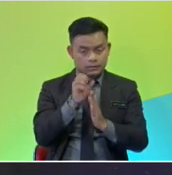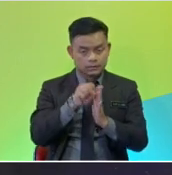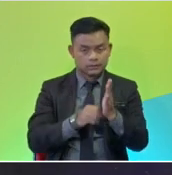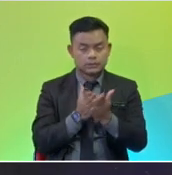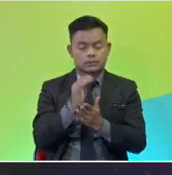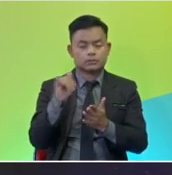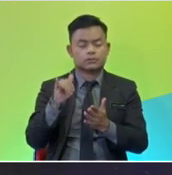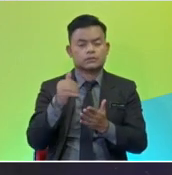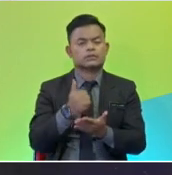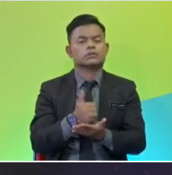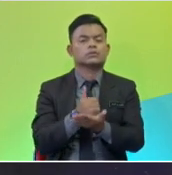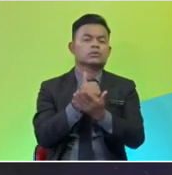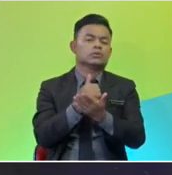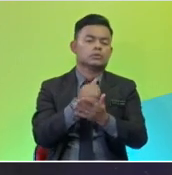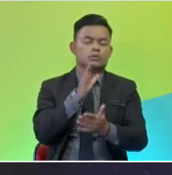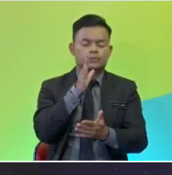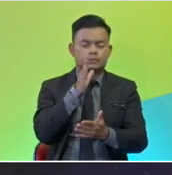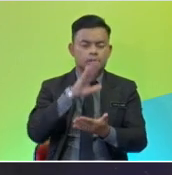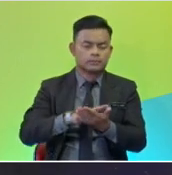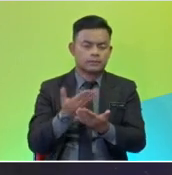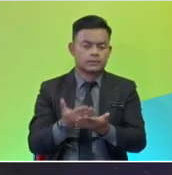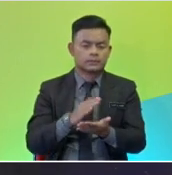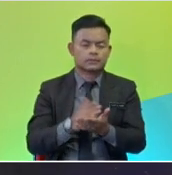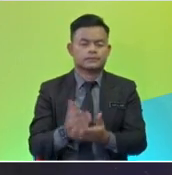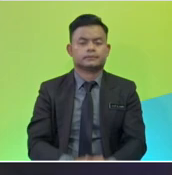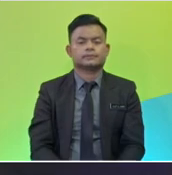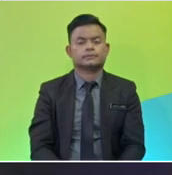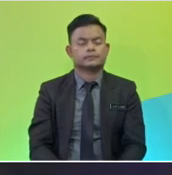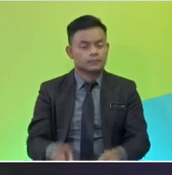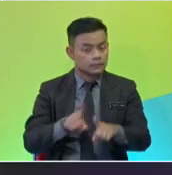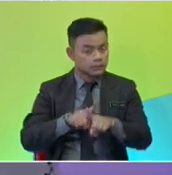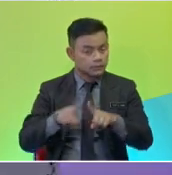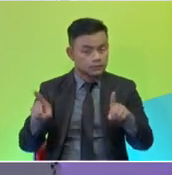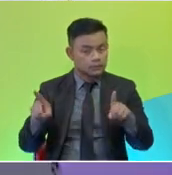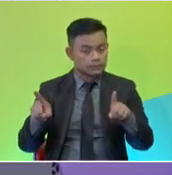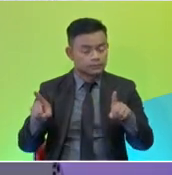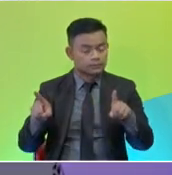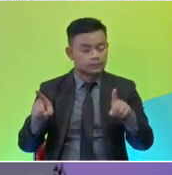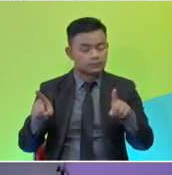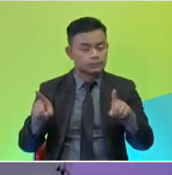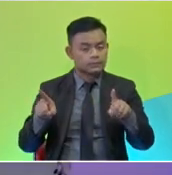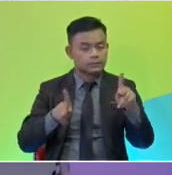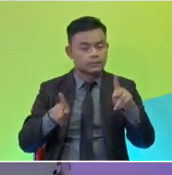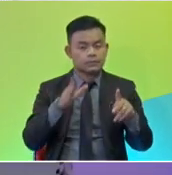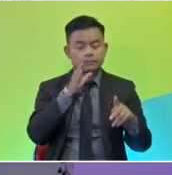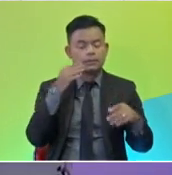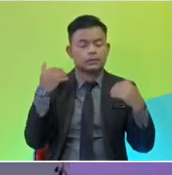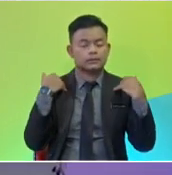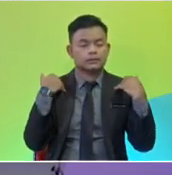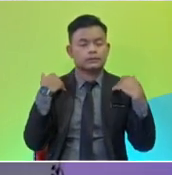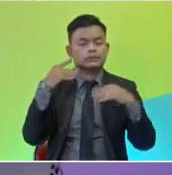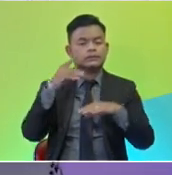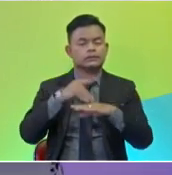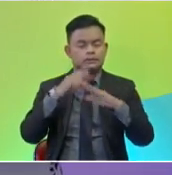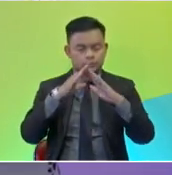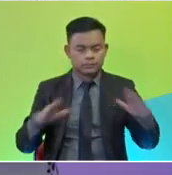seronok nak tolong Mak masak Oke seronok nak tolong Mak masak tapi kalau Mak ada kat rumah tak apa mak dengan kita boleh guna